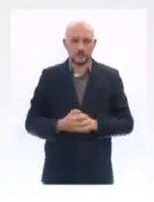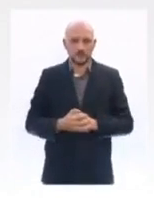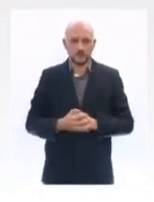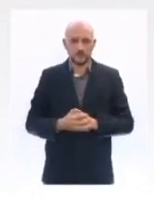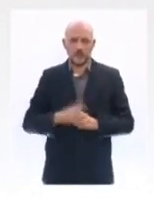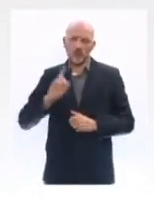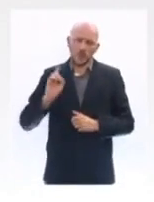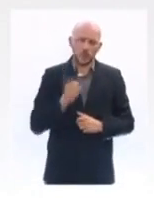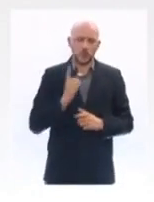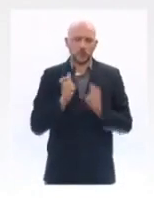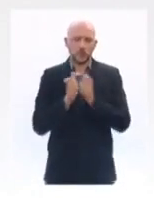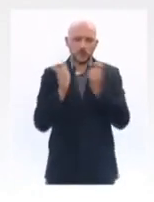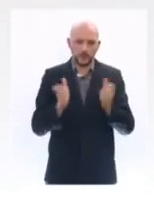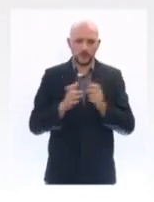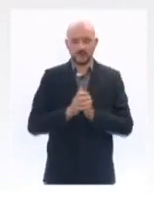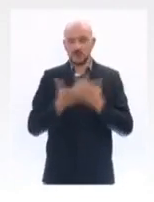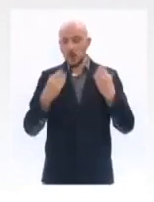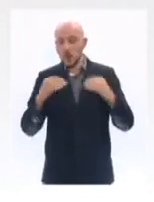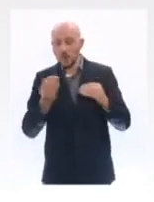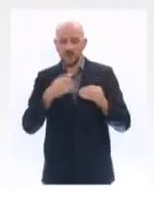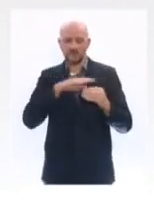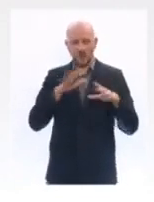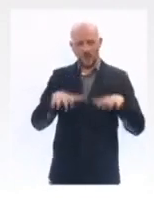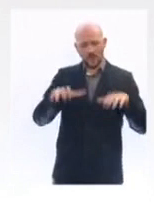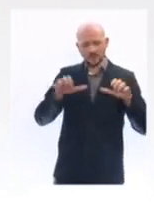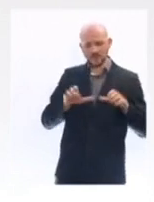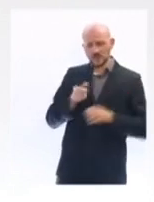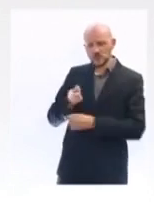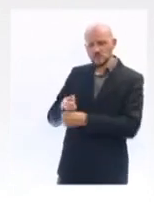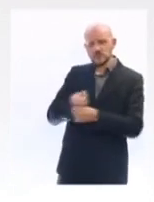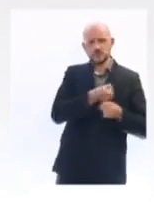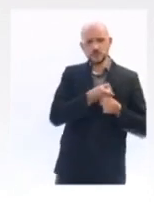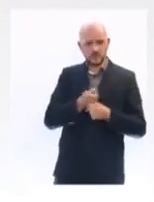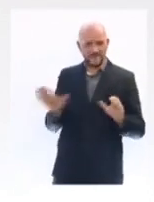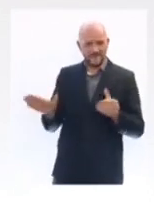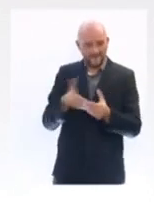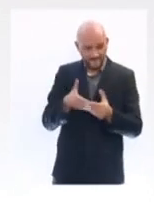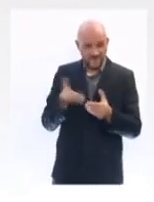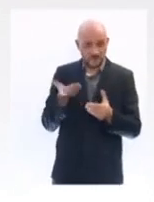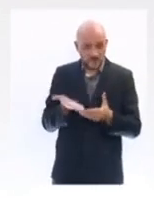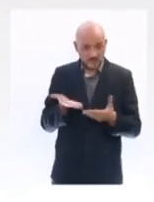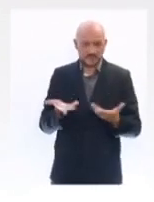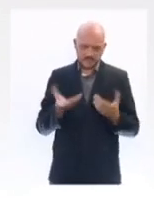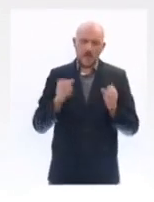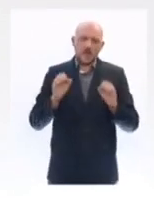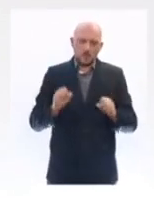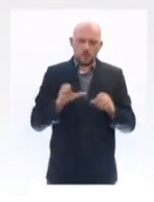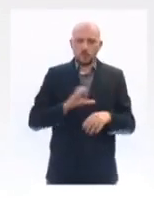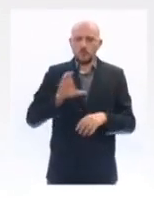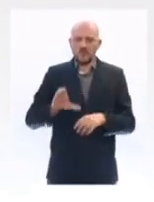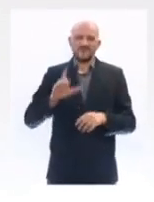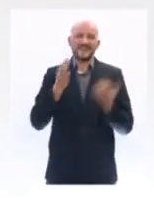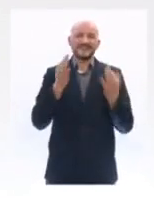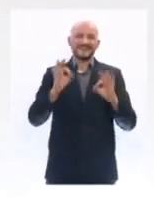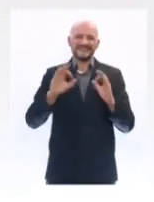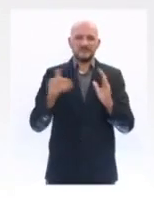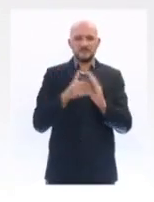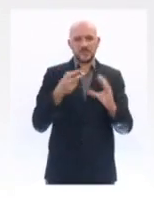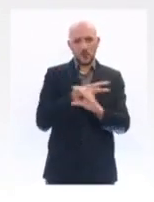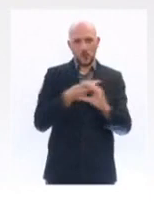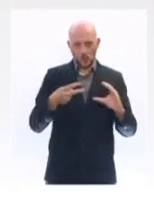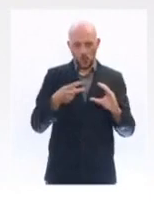secteur d'activité, peu importe le secteur géographique, toute entreprise de moins de 50 salariés fermée à partir de demain